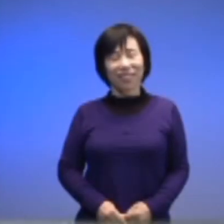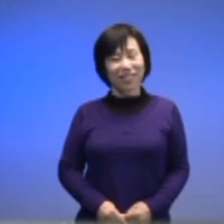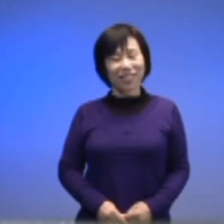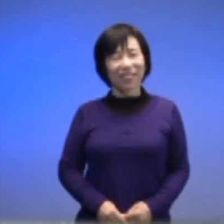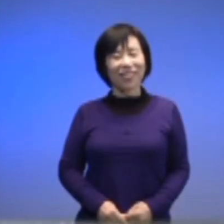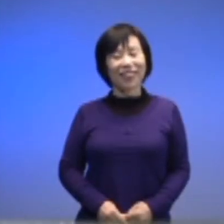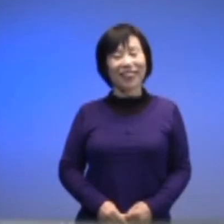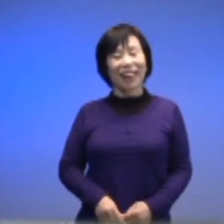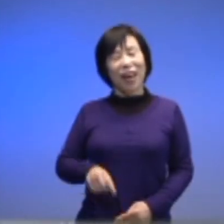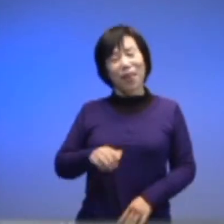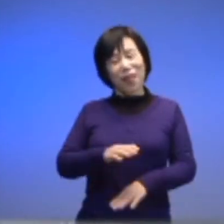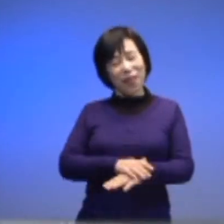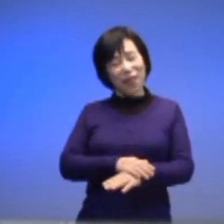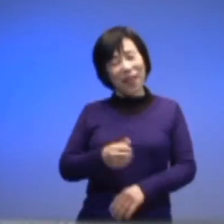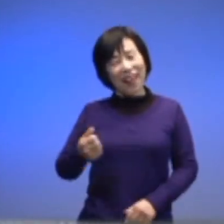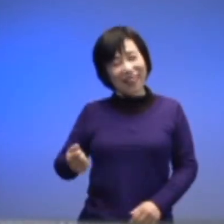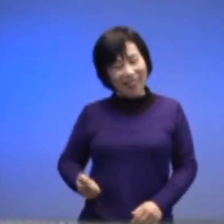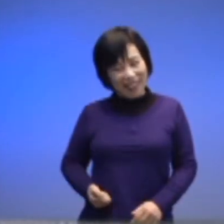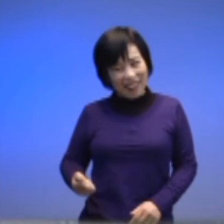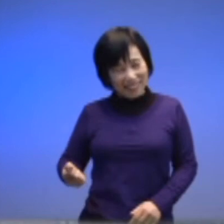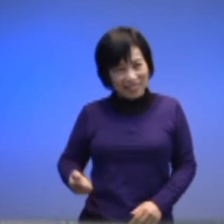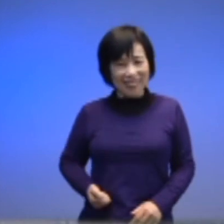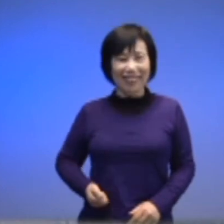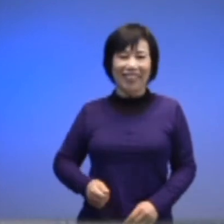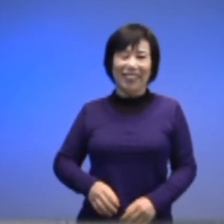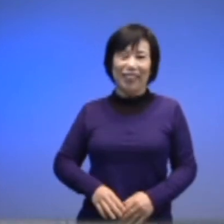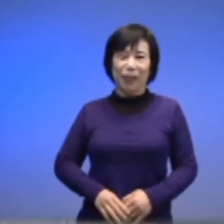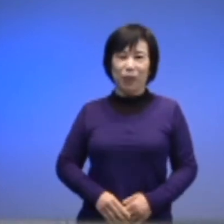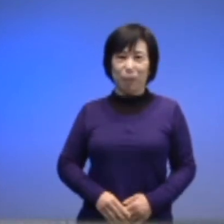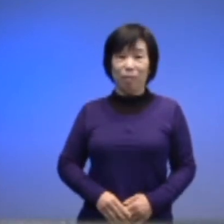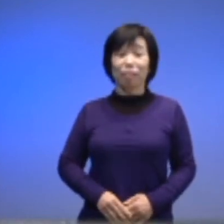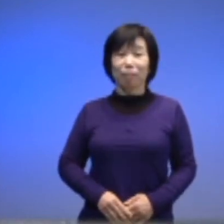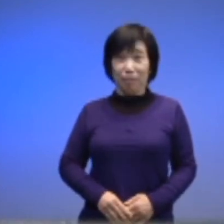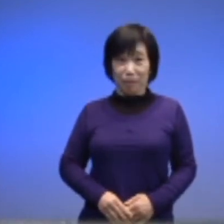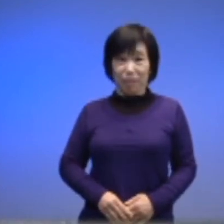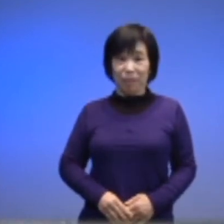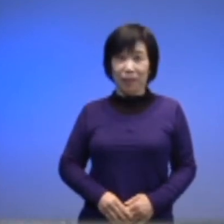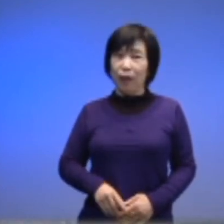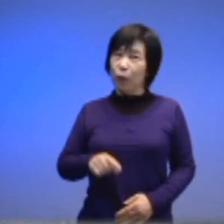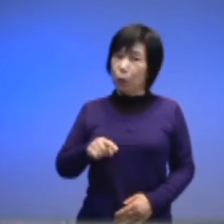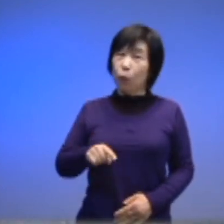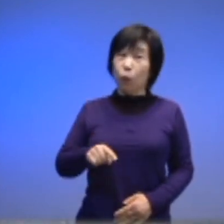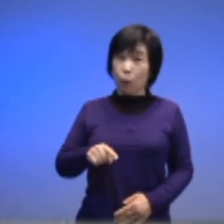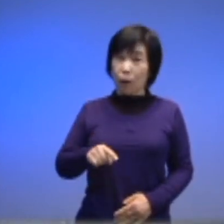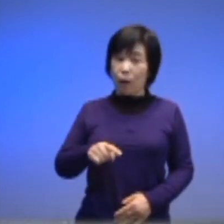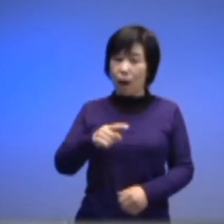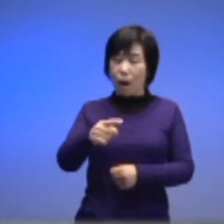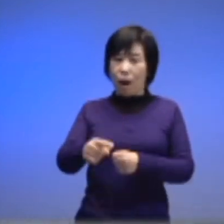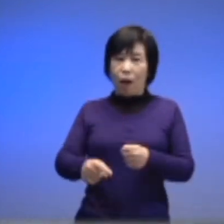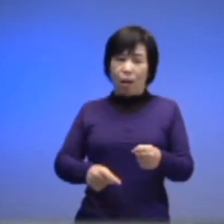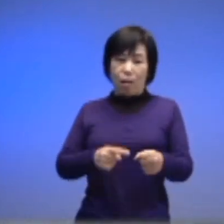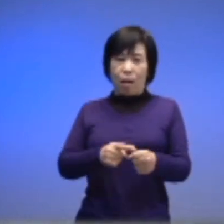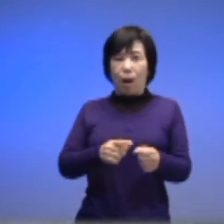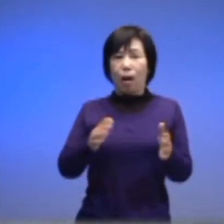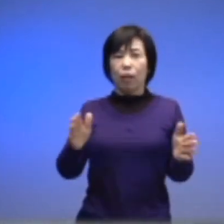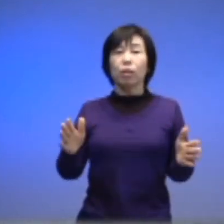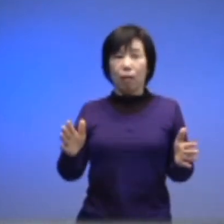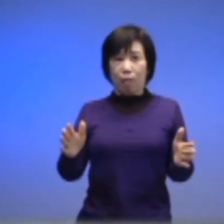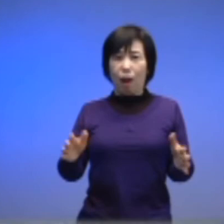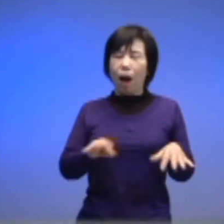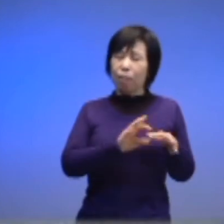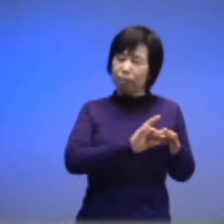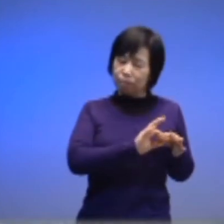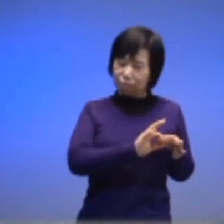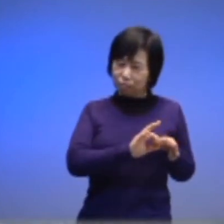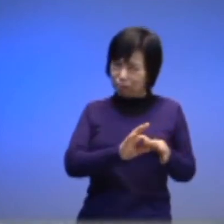これは面白い。ほんまに開けへん公園やわ。南部丘陵公園はこれからの季節、いえ一